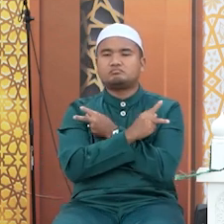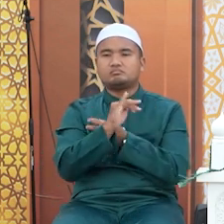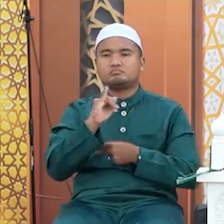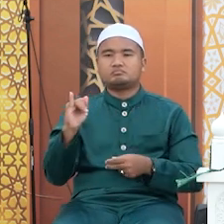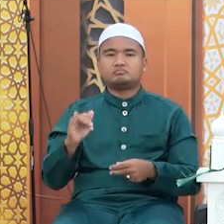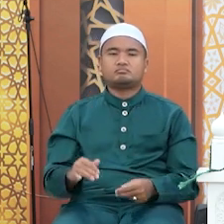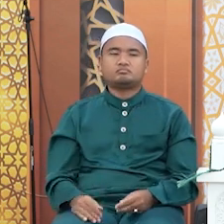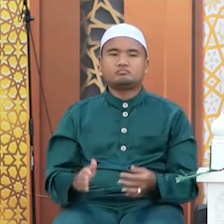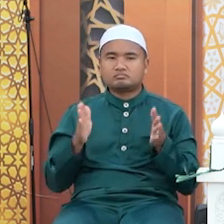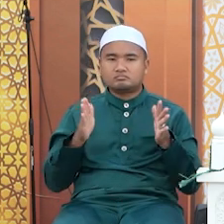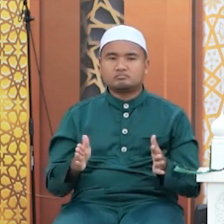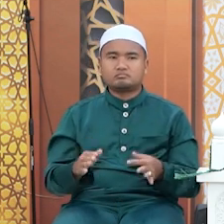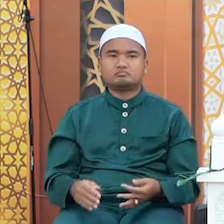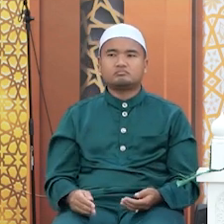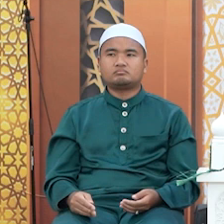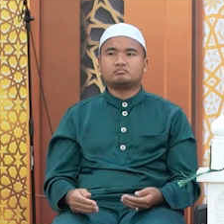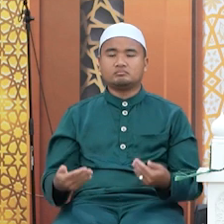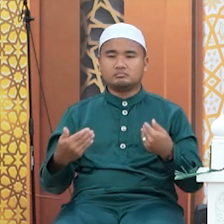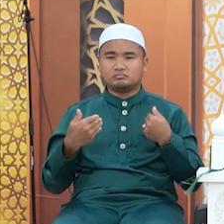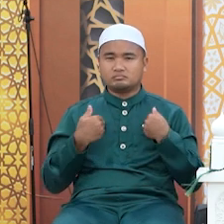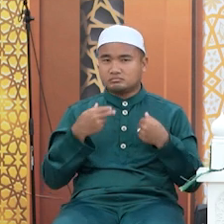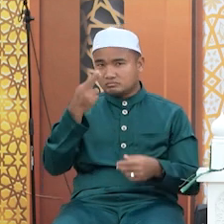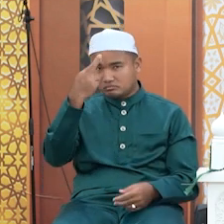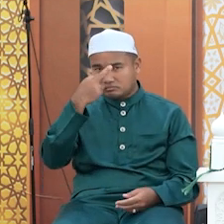kecil. Adanya rahmat.